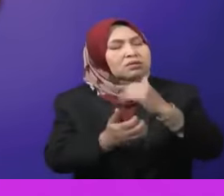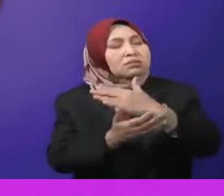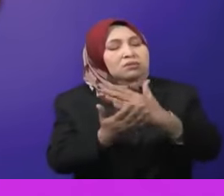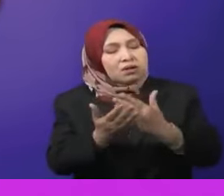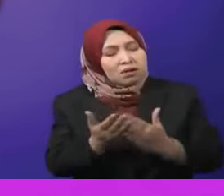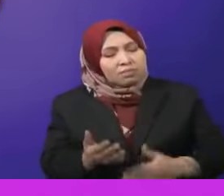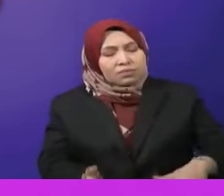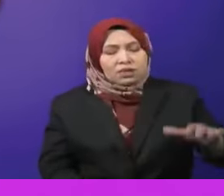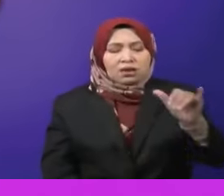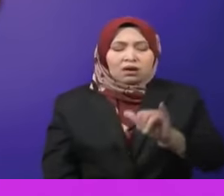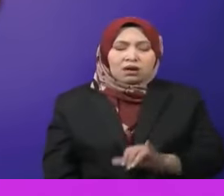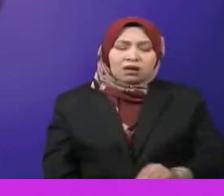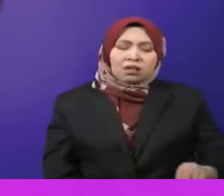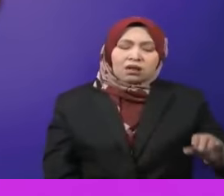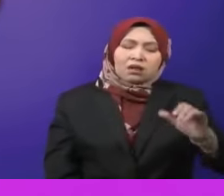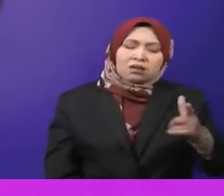لفسدت الأرض